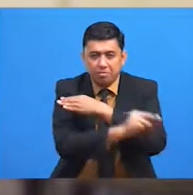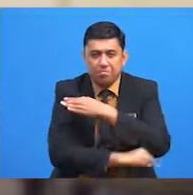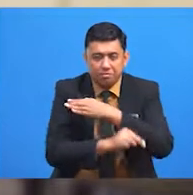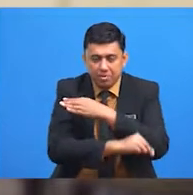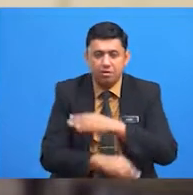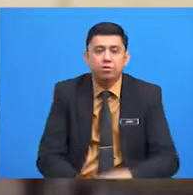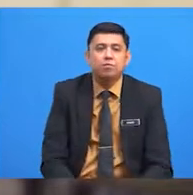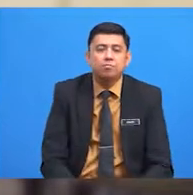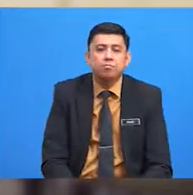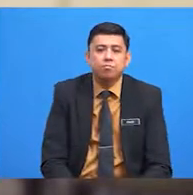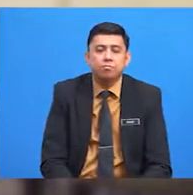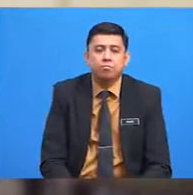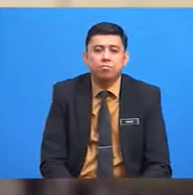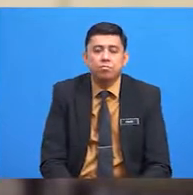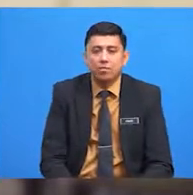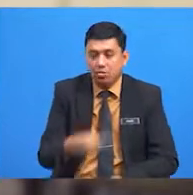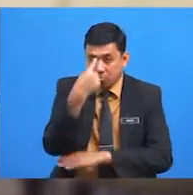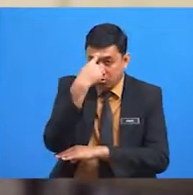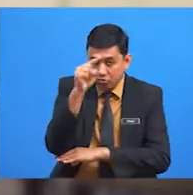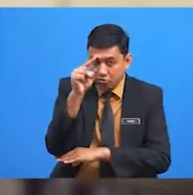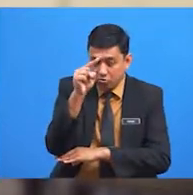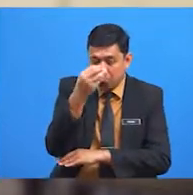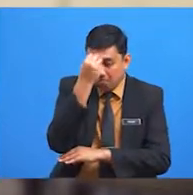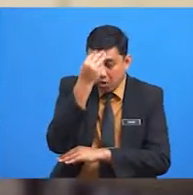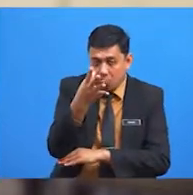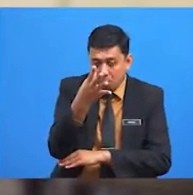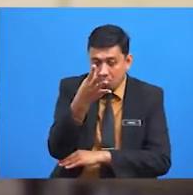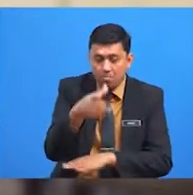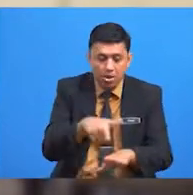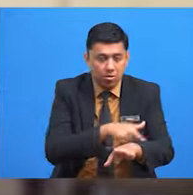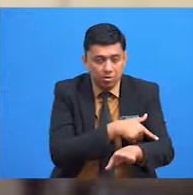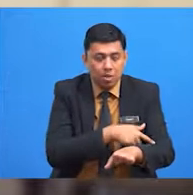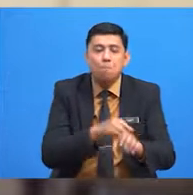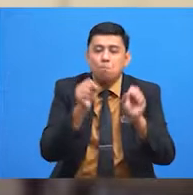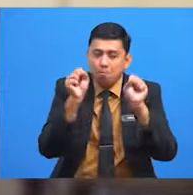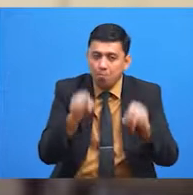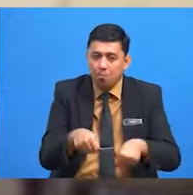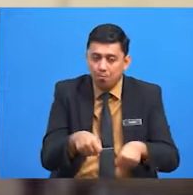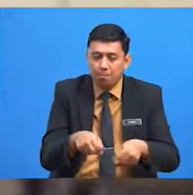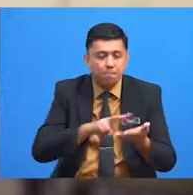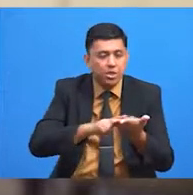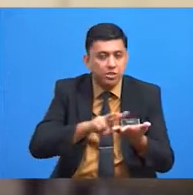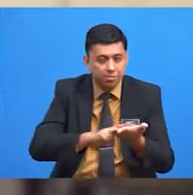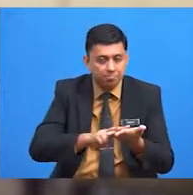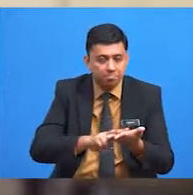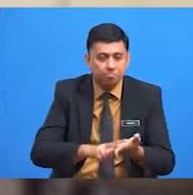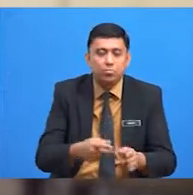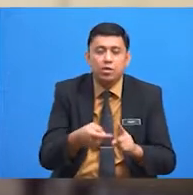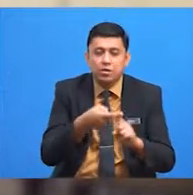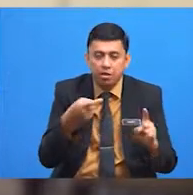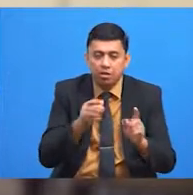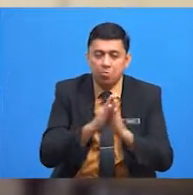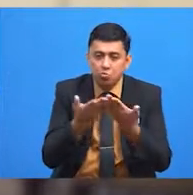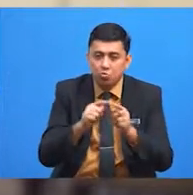Baiklah pelajar sekalian, untuk maklumat lanjut, pelajar boleh membaca dari buku